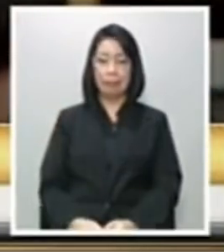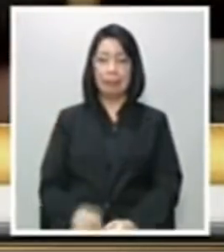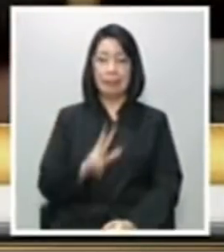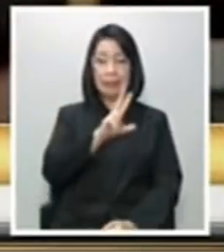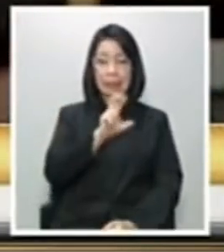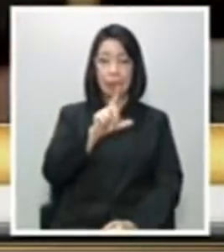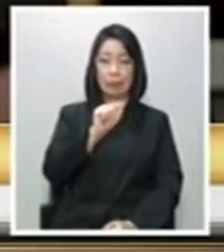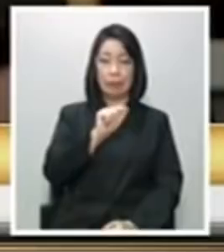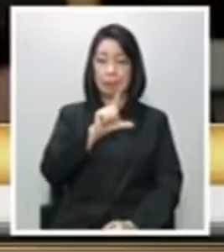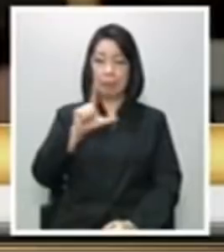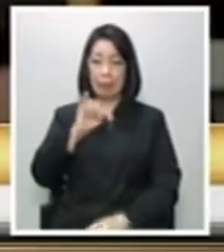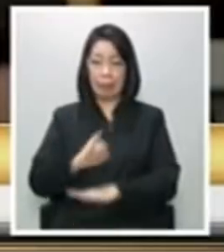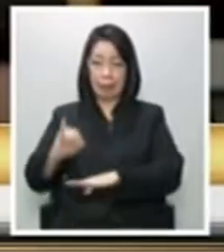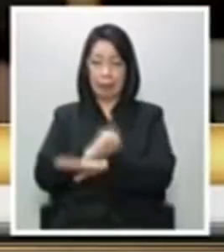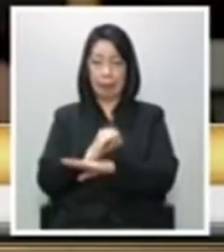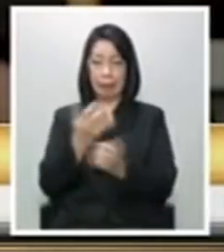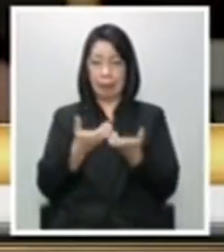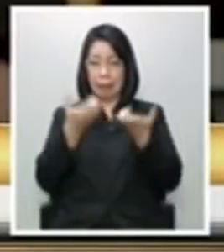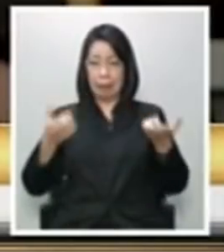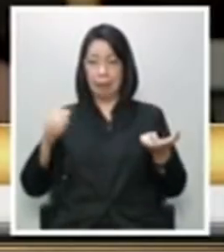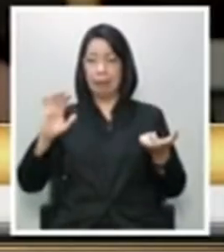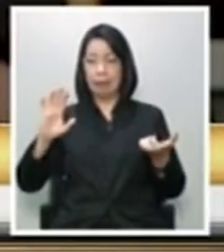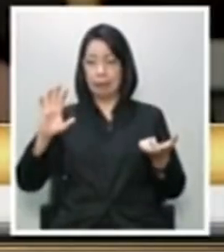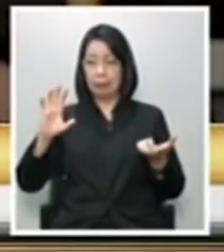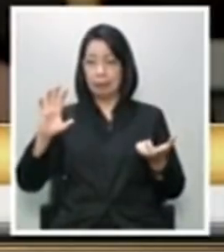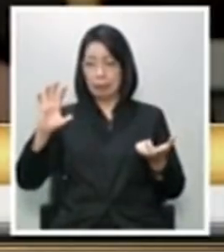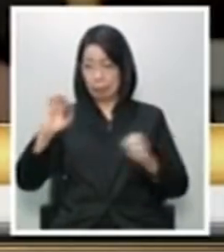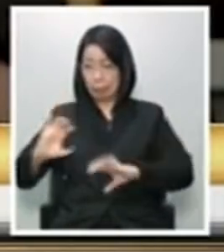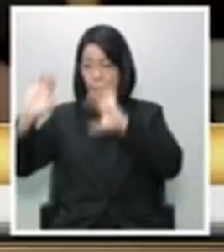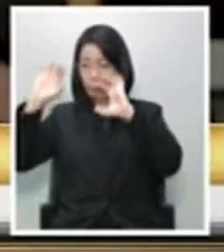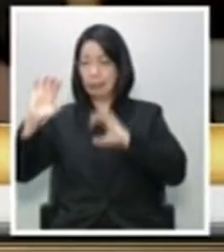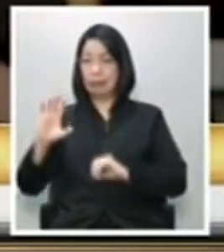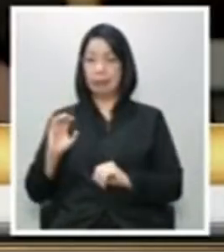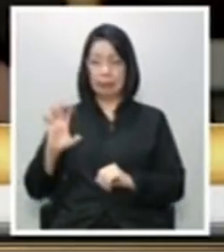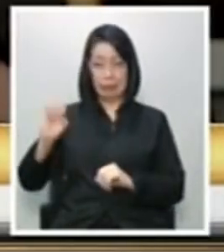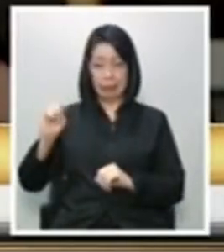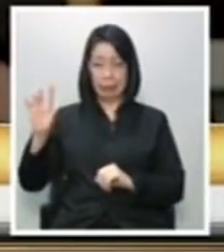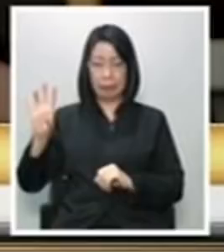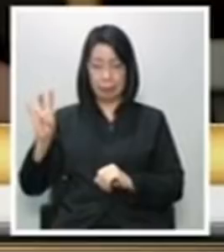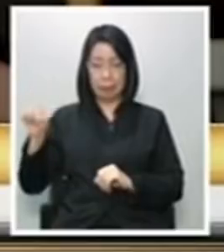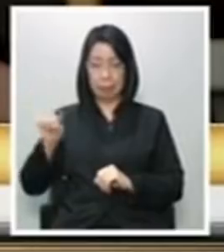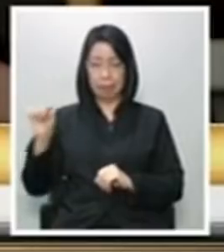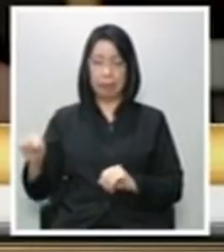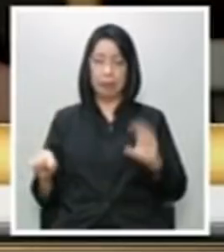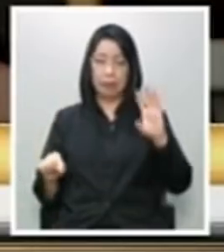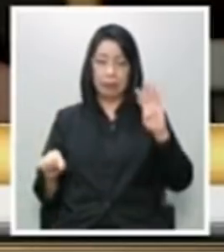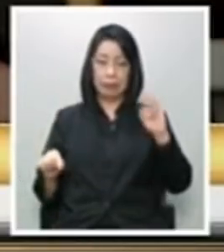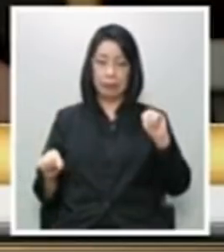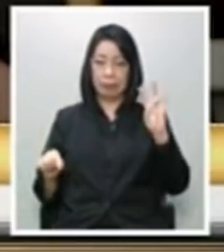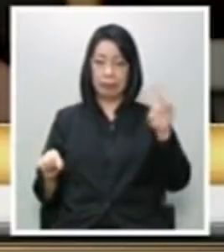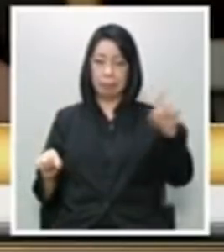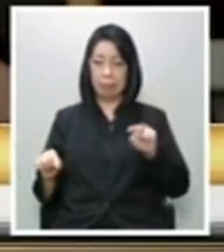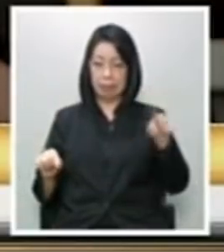ไร่ในประเทศไทยเป็นของรัฐ 57% อีก 43% เป็นของเอกชนที่มีโฉนดเพียงไม่กี่เจ้